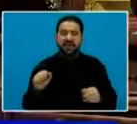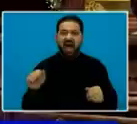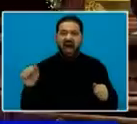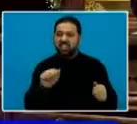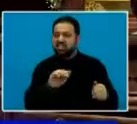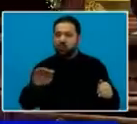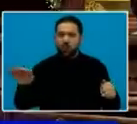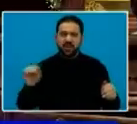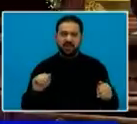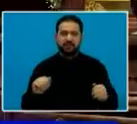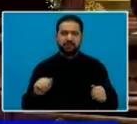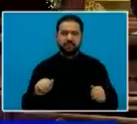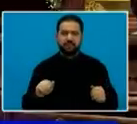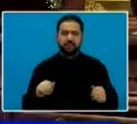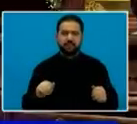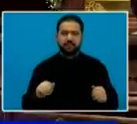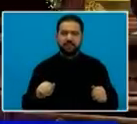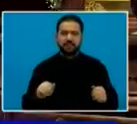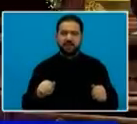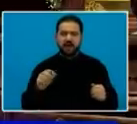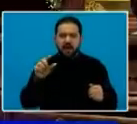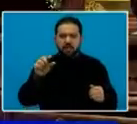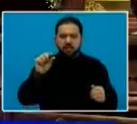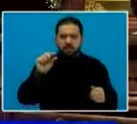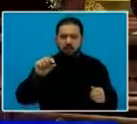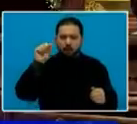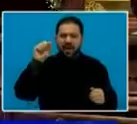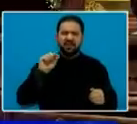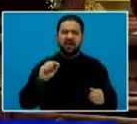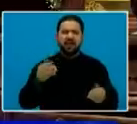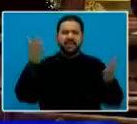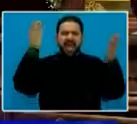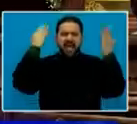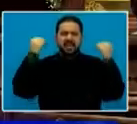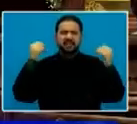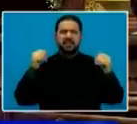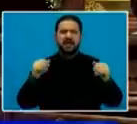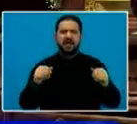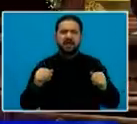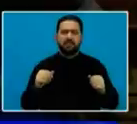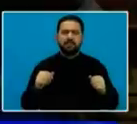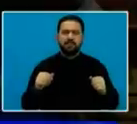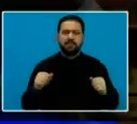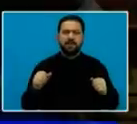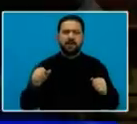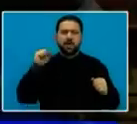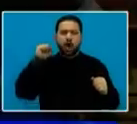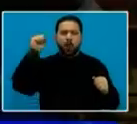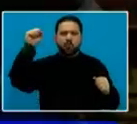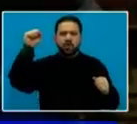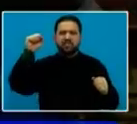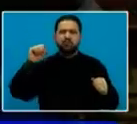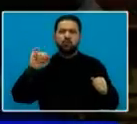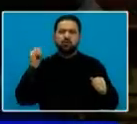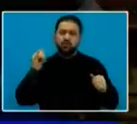acțiuni, atât în momentele dinainte de 89, cât și în toată această istorie recentă a noastră până